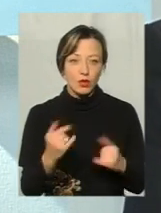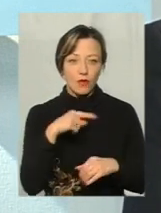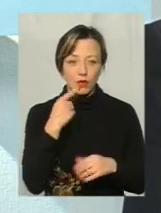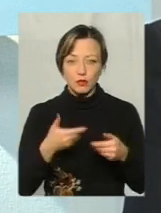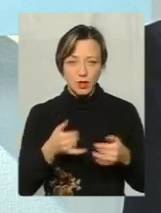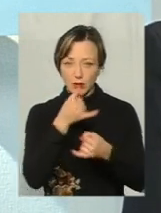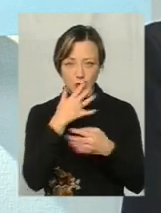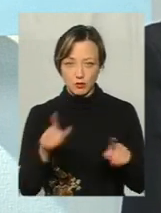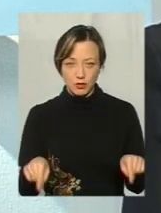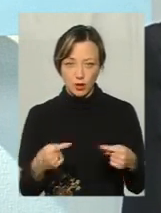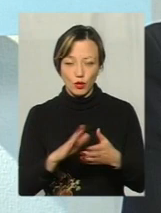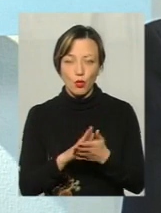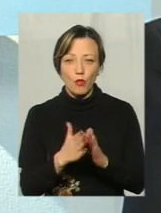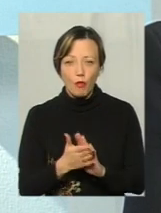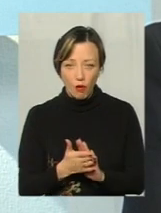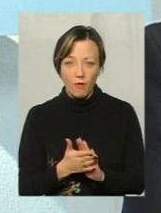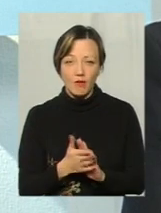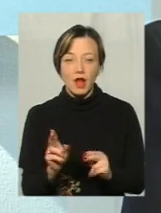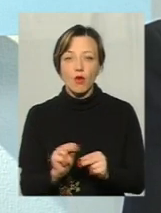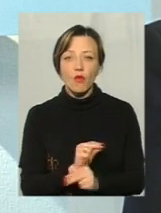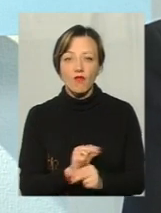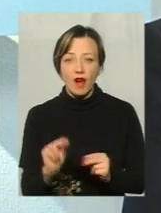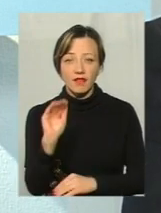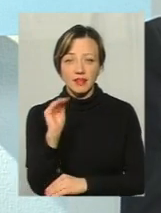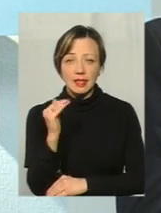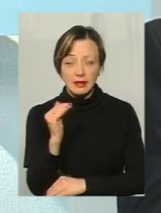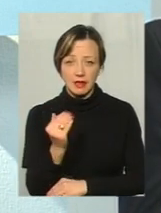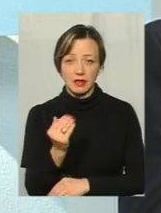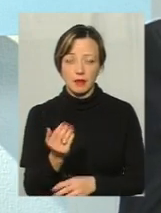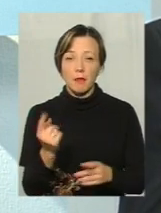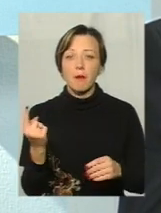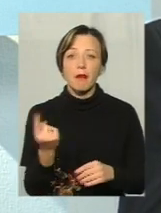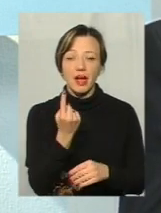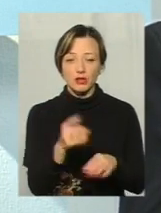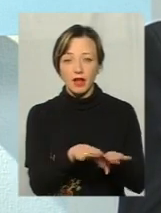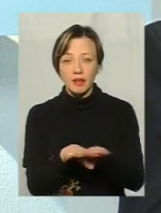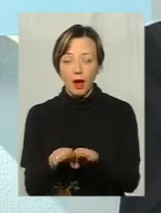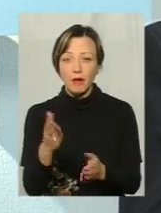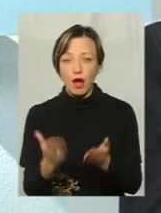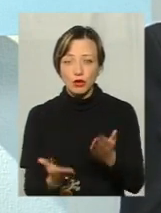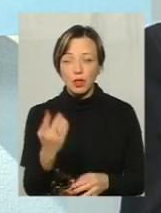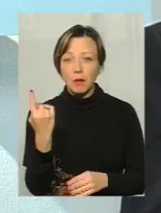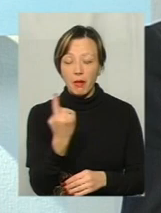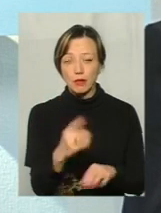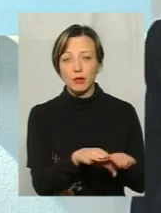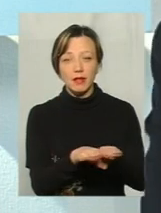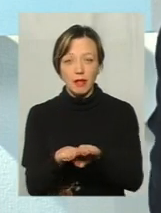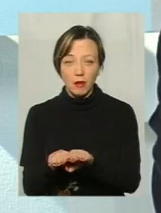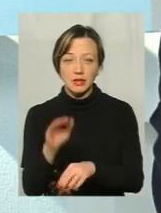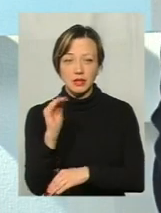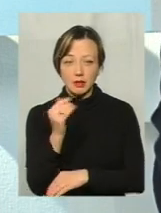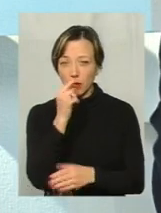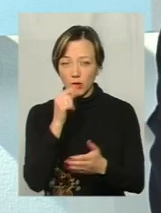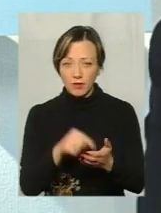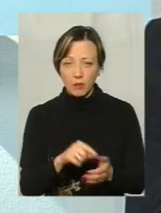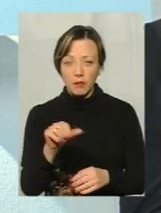що ми не можемо створити умови лікування дитини. Как би перший етап, якщо на першому етапі, тобто дитина